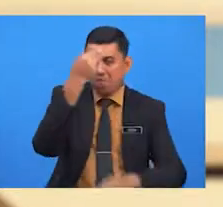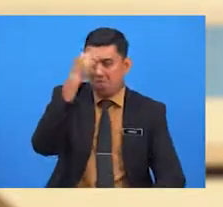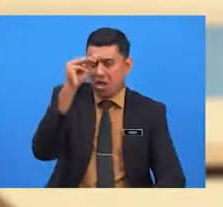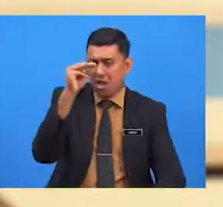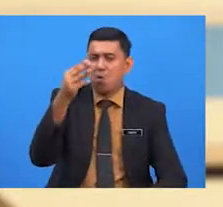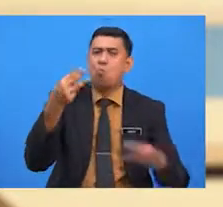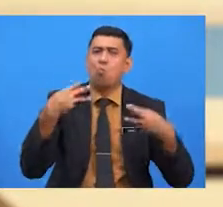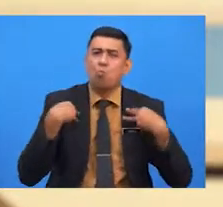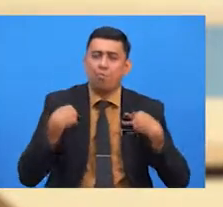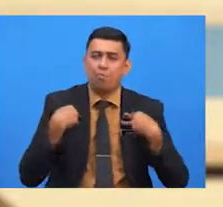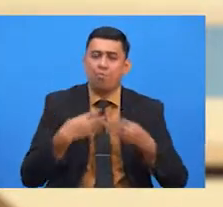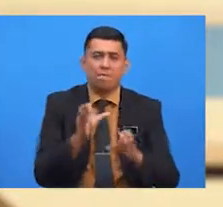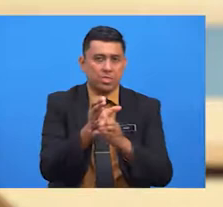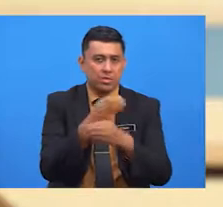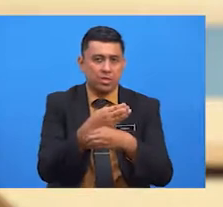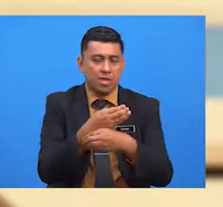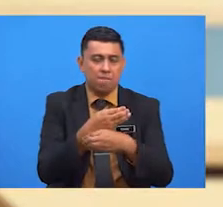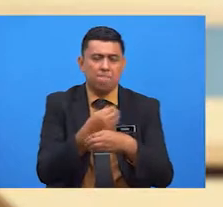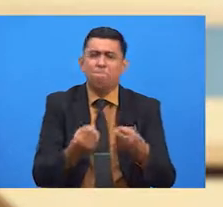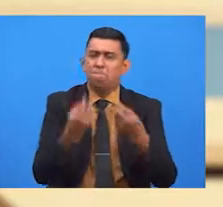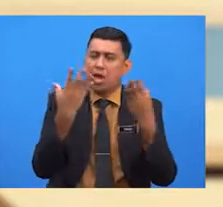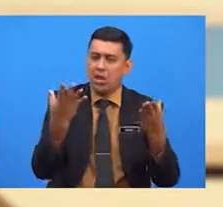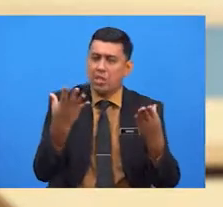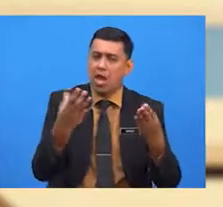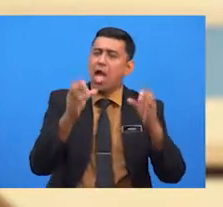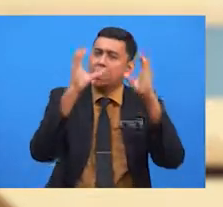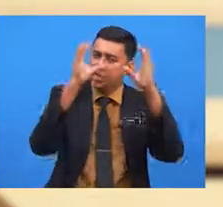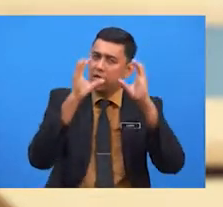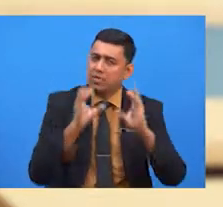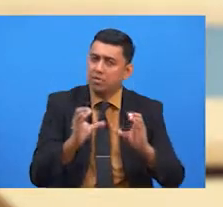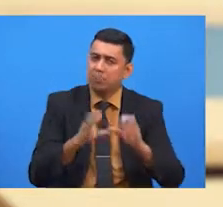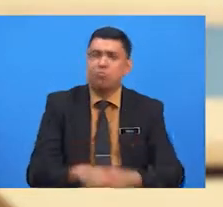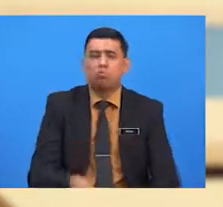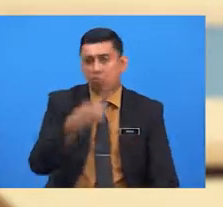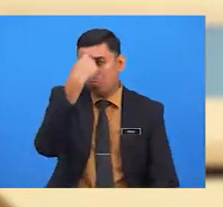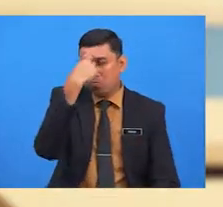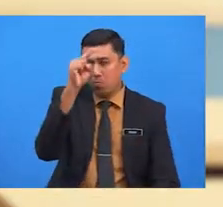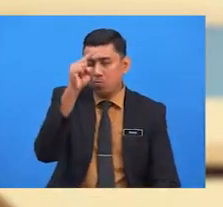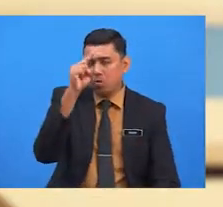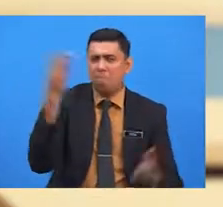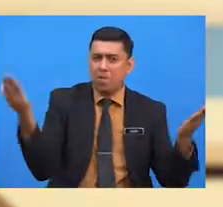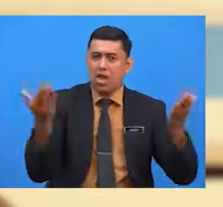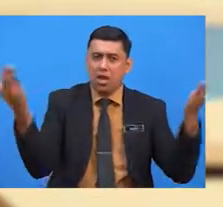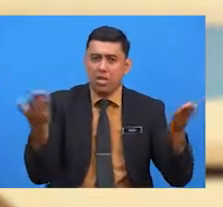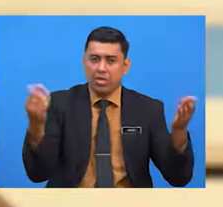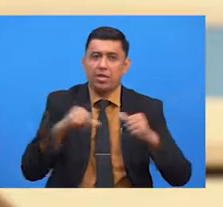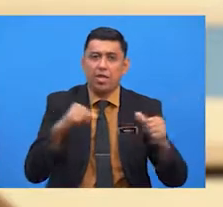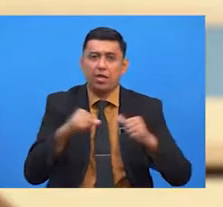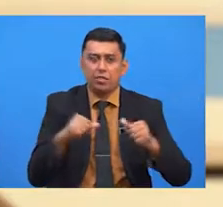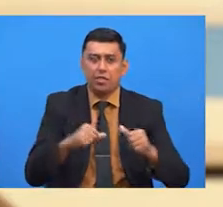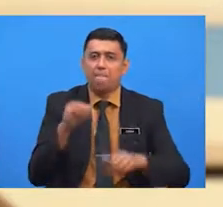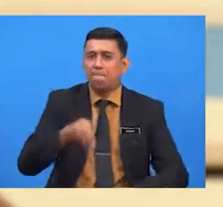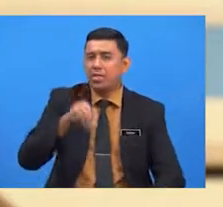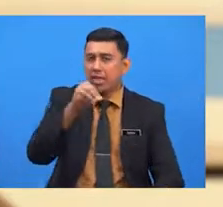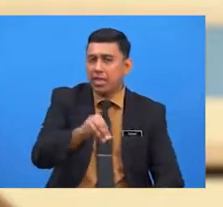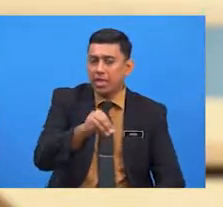wujudlah penciptaan pelbagai kaedah dan cara untuk menggalakkan aktiviti